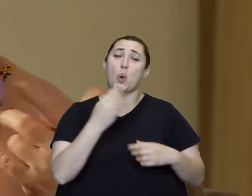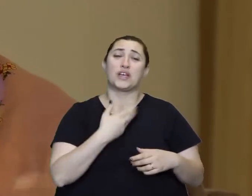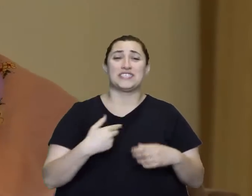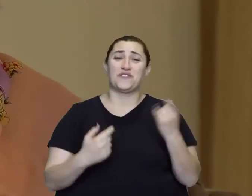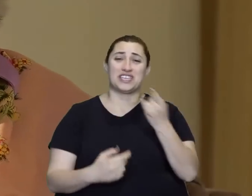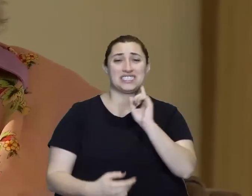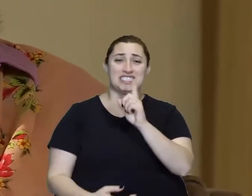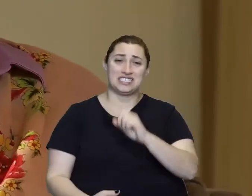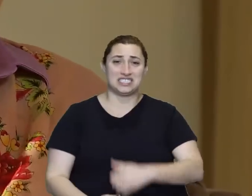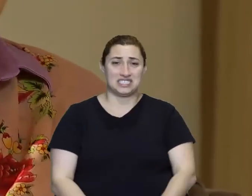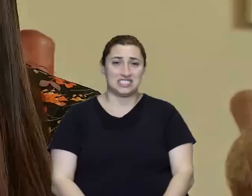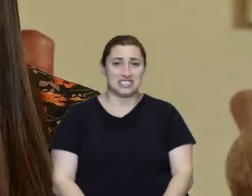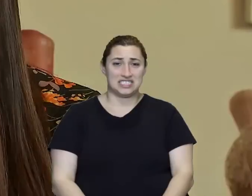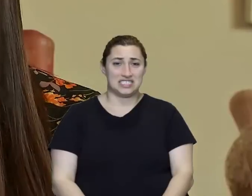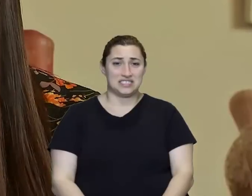Fır fır.